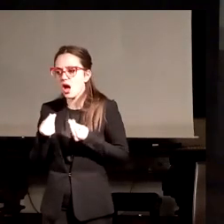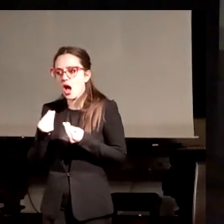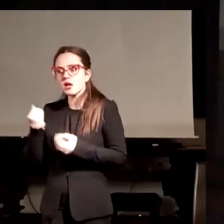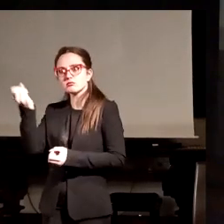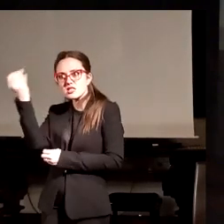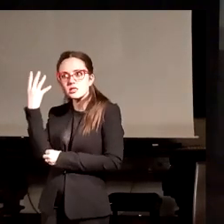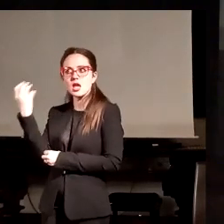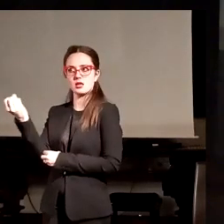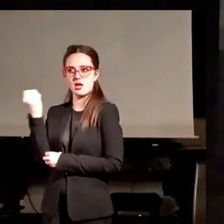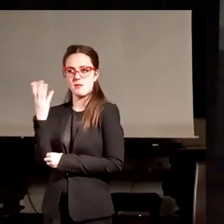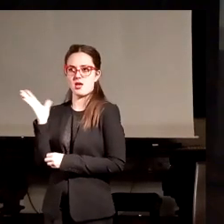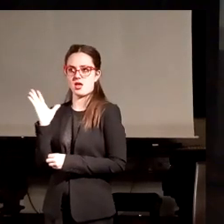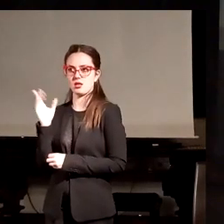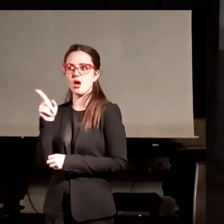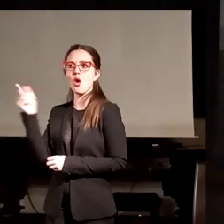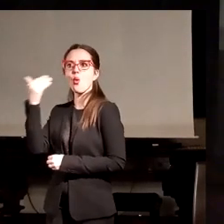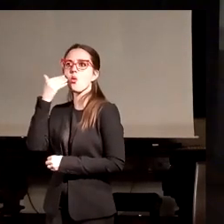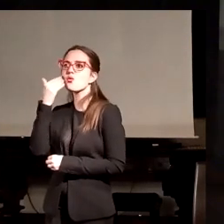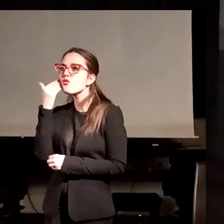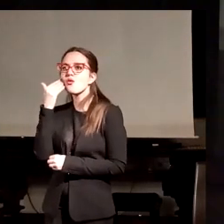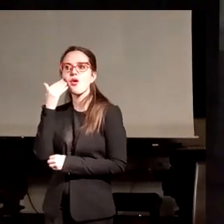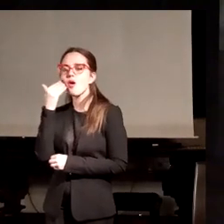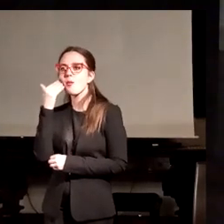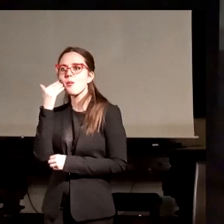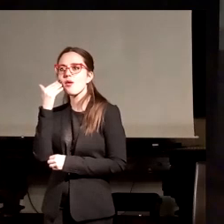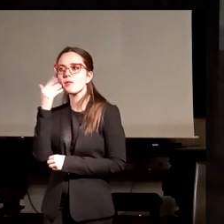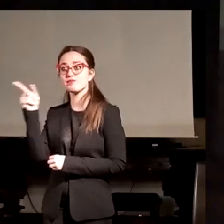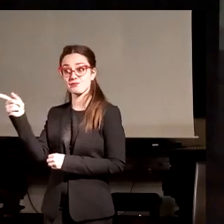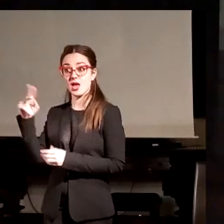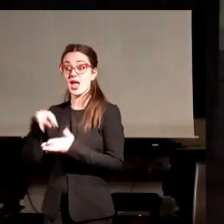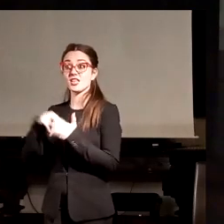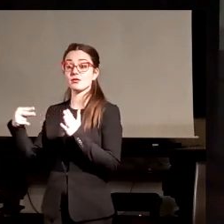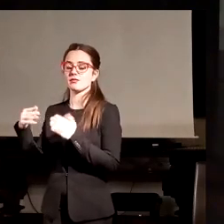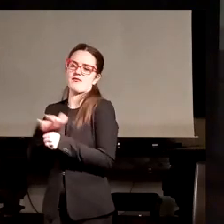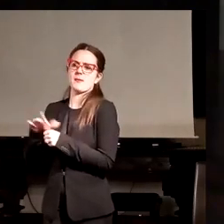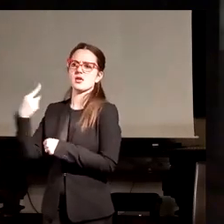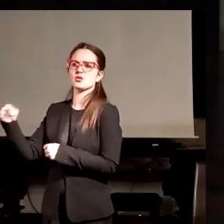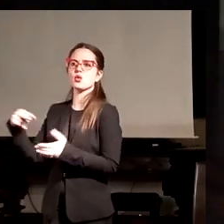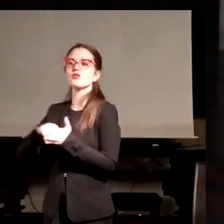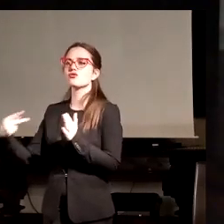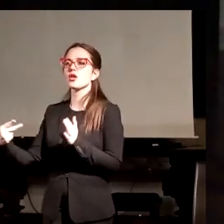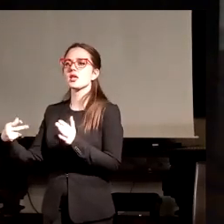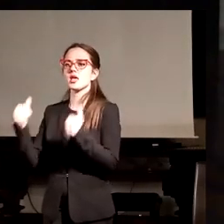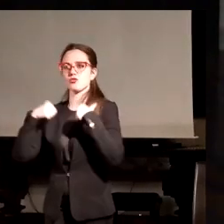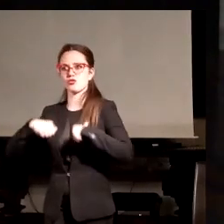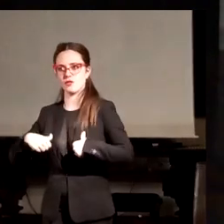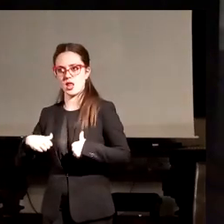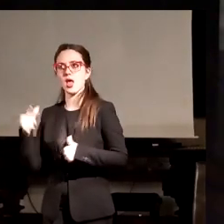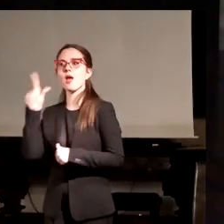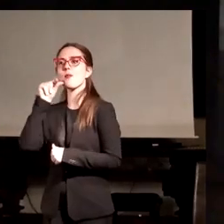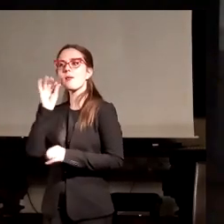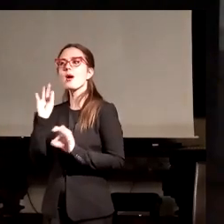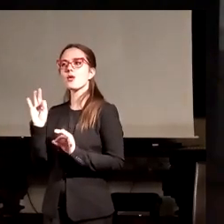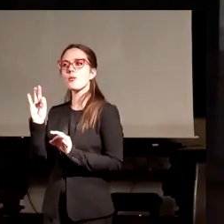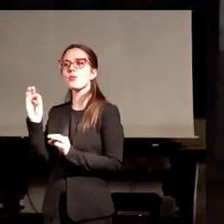avviato dal padre tutta la famiglia era di ingegneri civili nel paese occupa in particolare della gestione dei